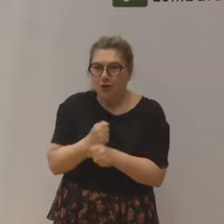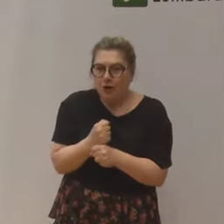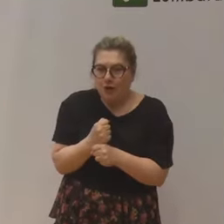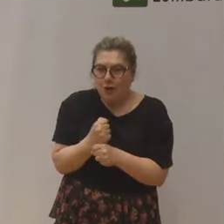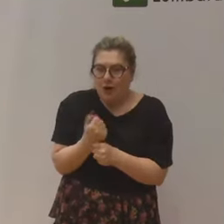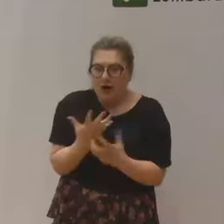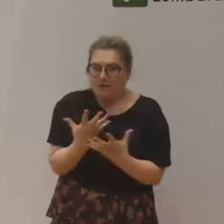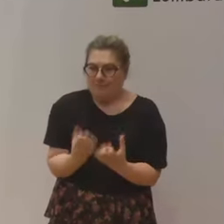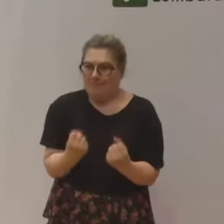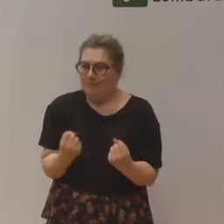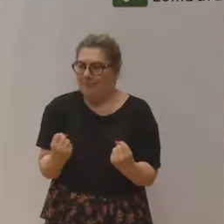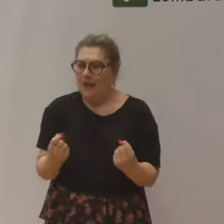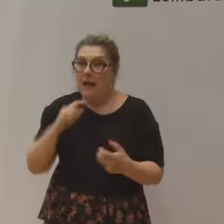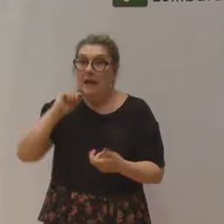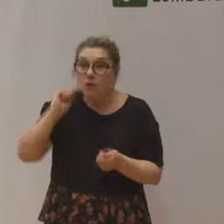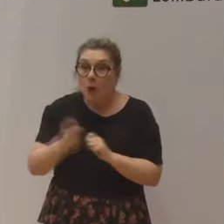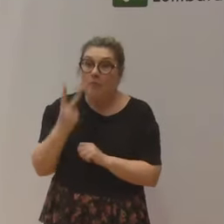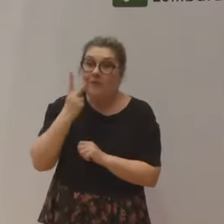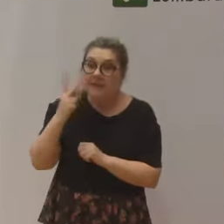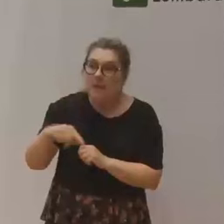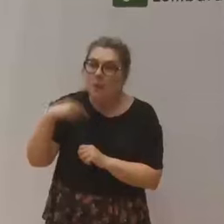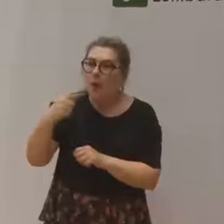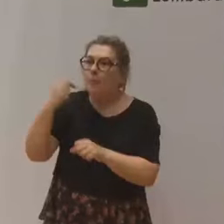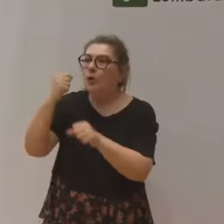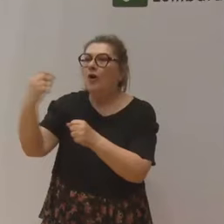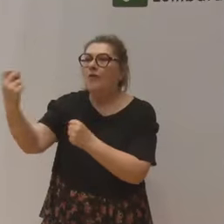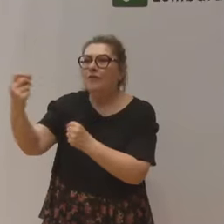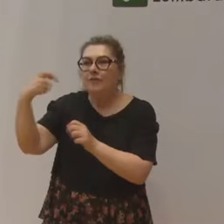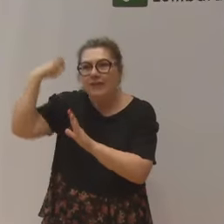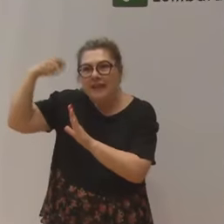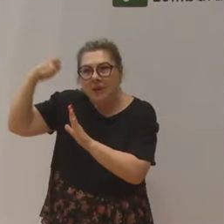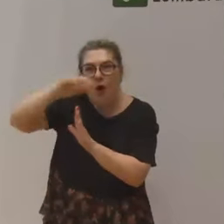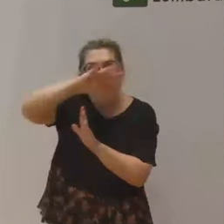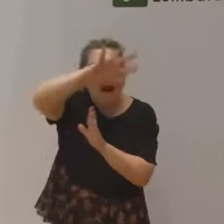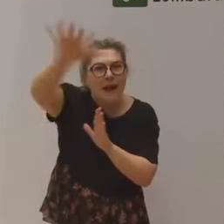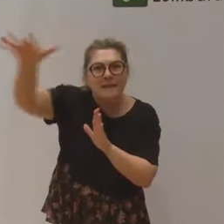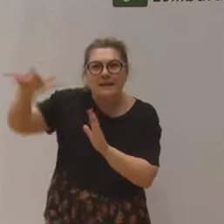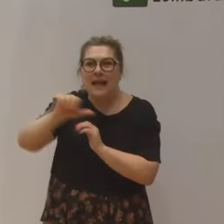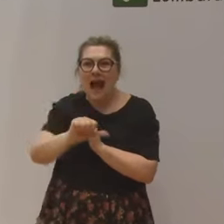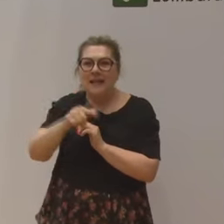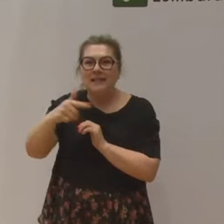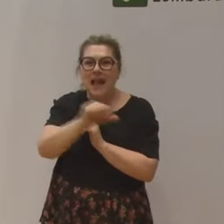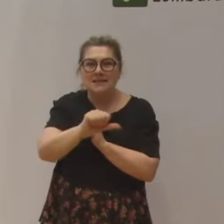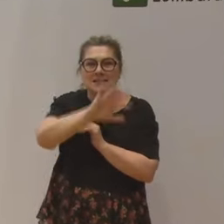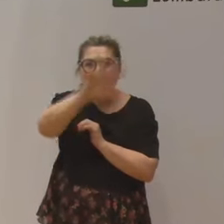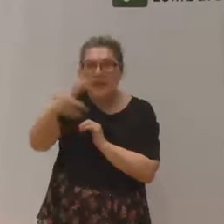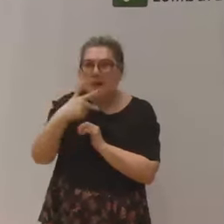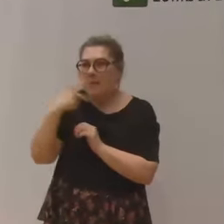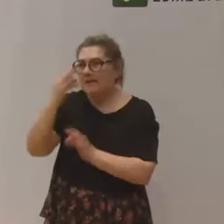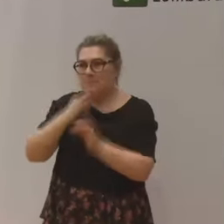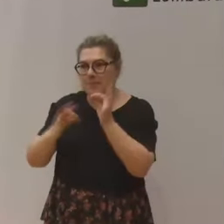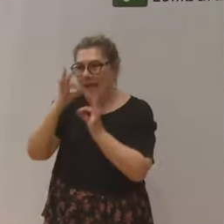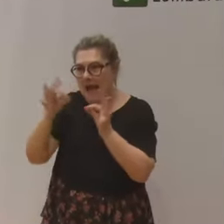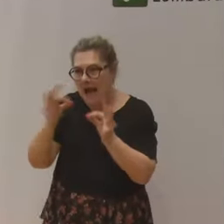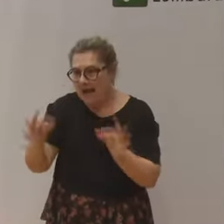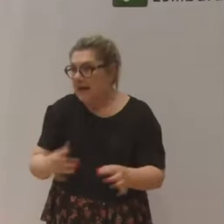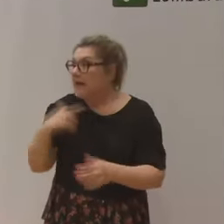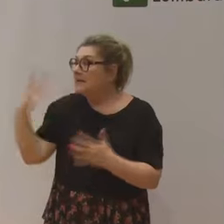E poi vedremo invece i video realizzati appunto da tutte le ATS per spiegare il dopo di noi. Allora,